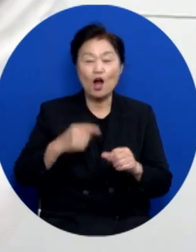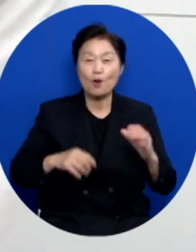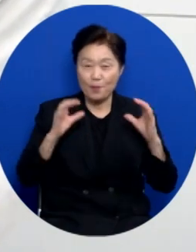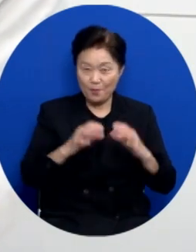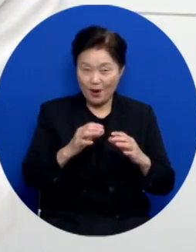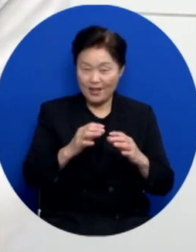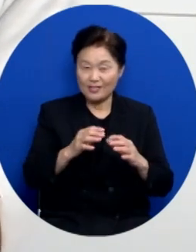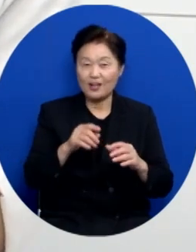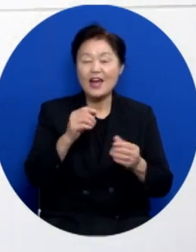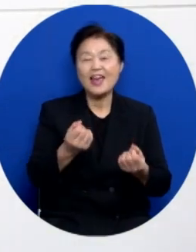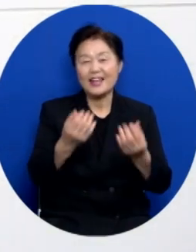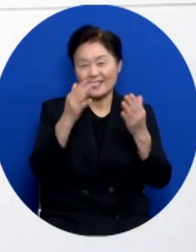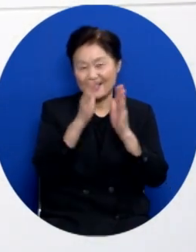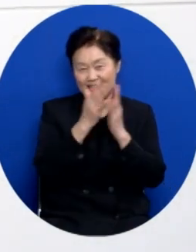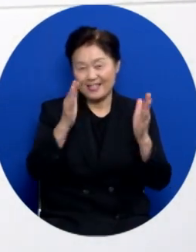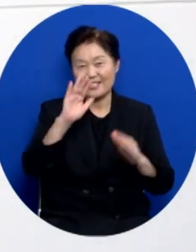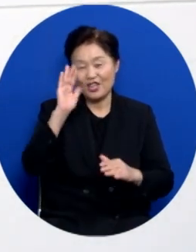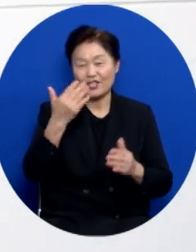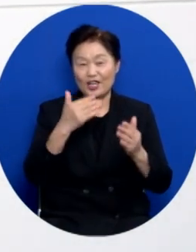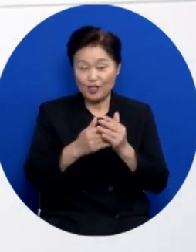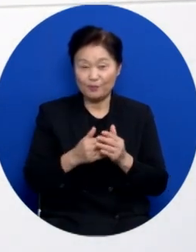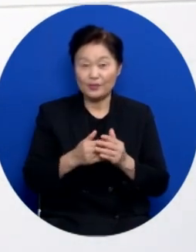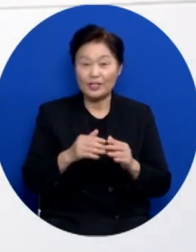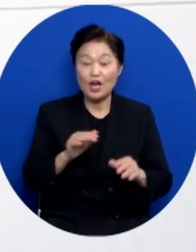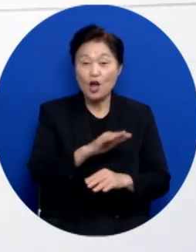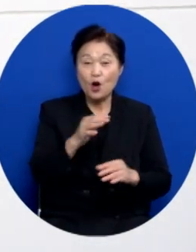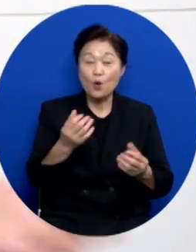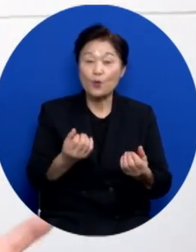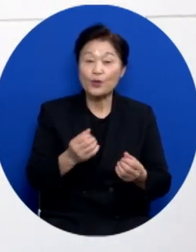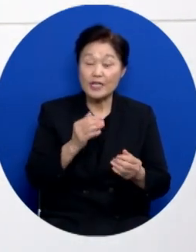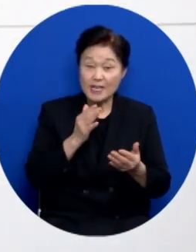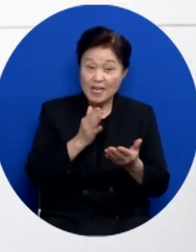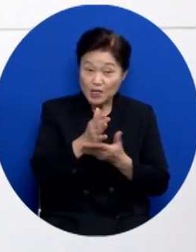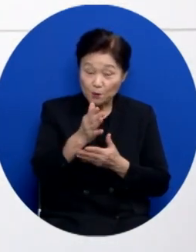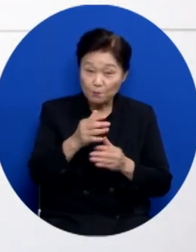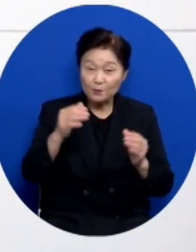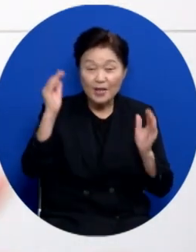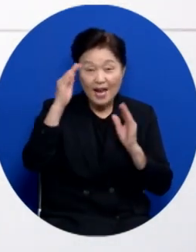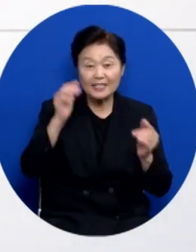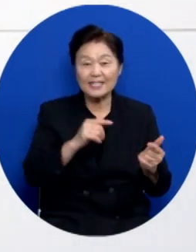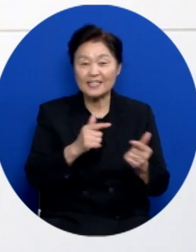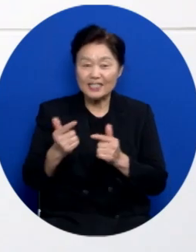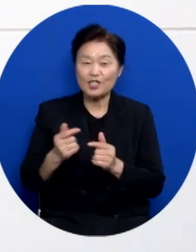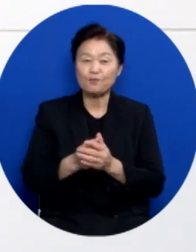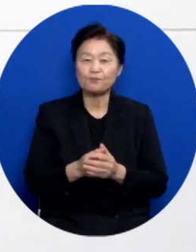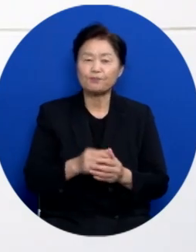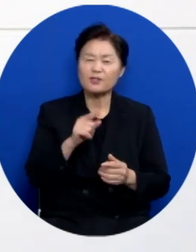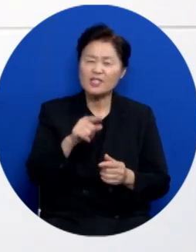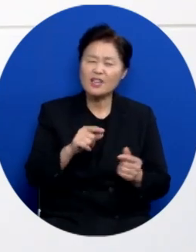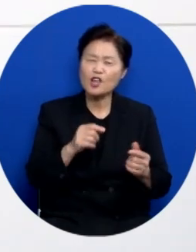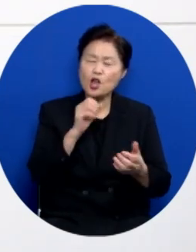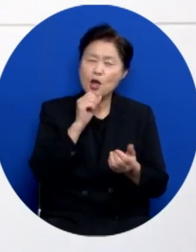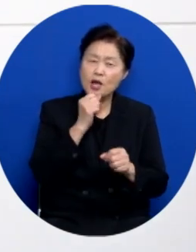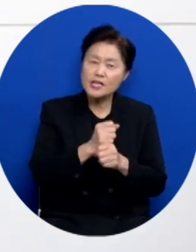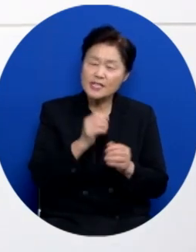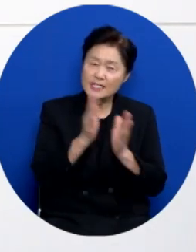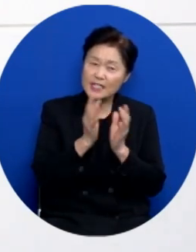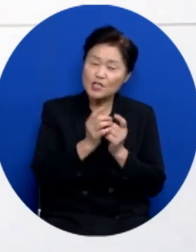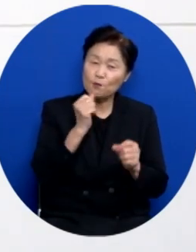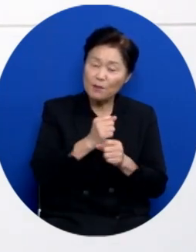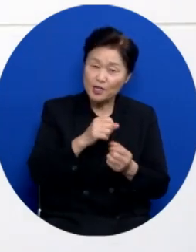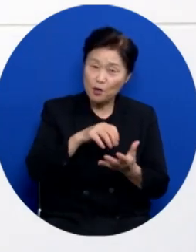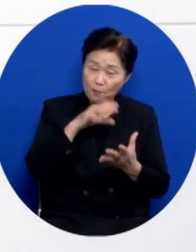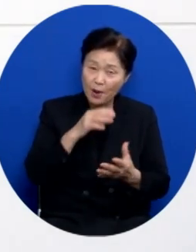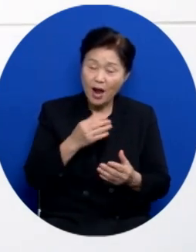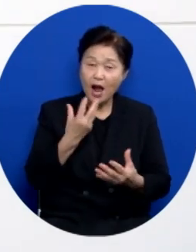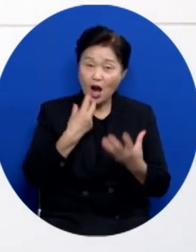하면서도 또 재밌는 것 같습니다. 저희 외식학부에서는 마켓데이에서 이렇게 학생들이 직접 만든 빵이나 음식, 음료 등을 판매하고 있는데요.